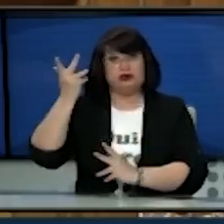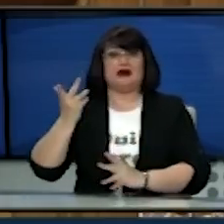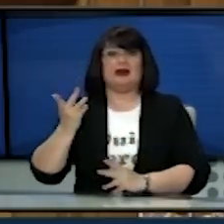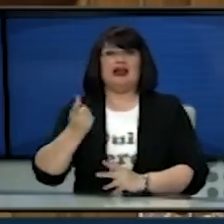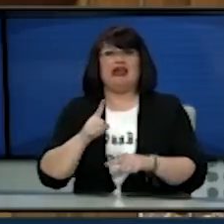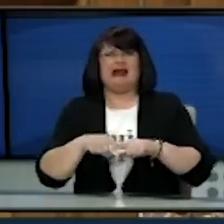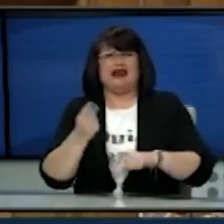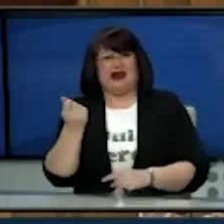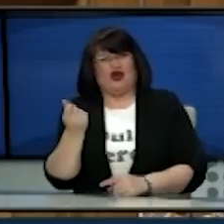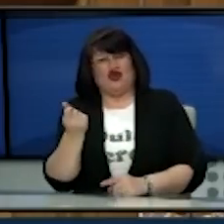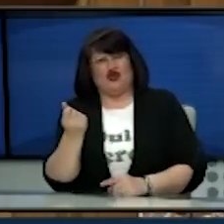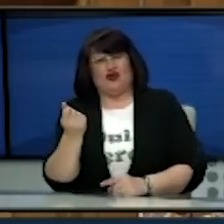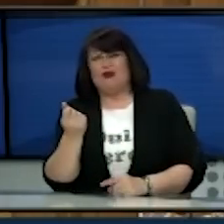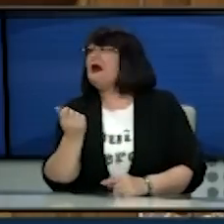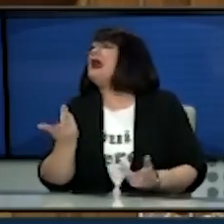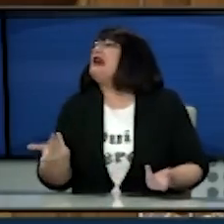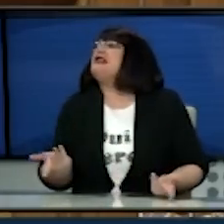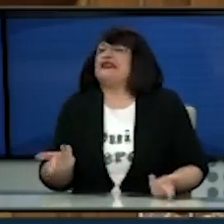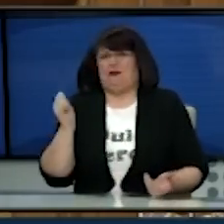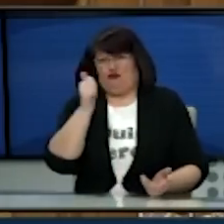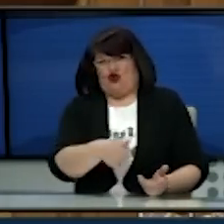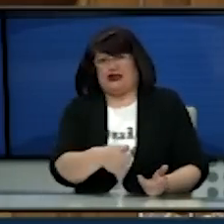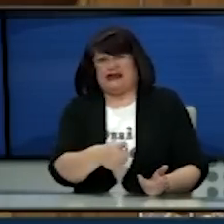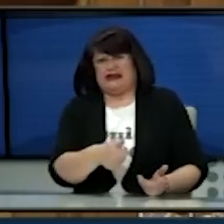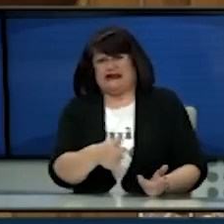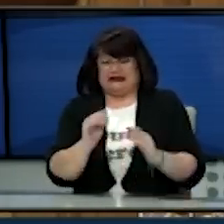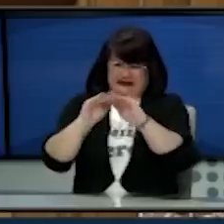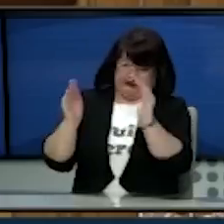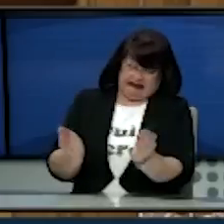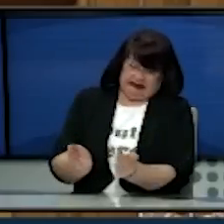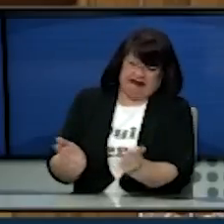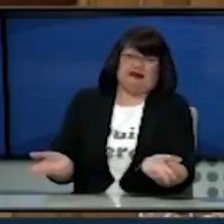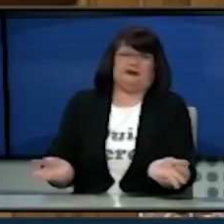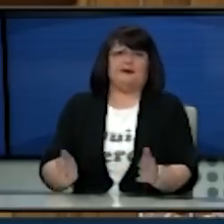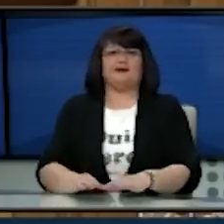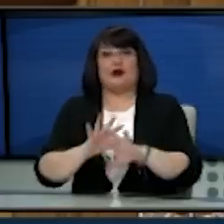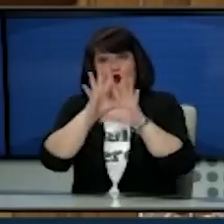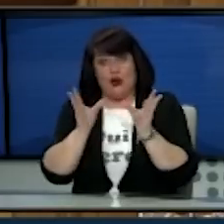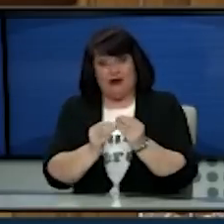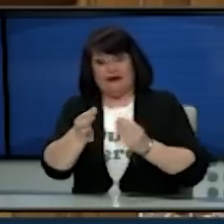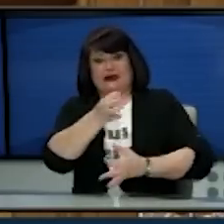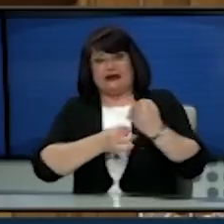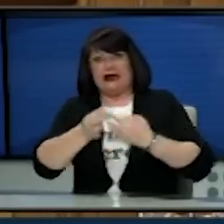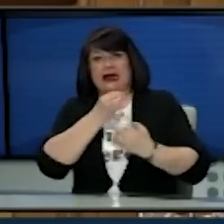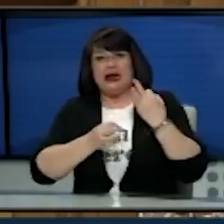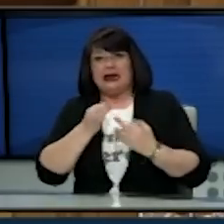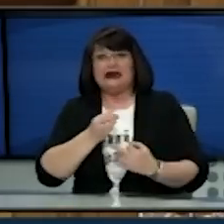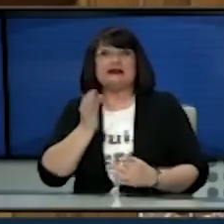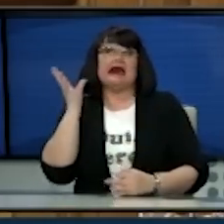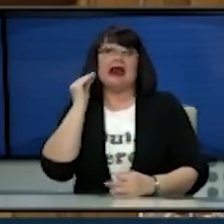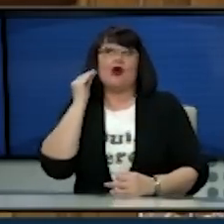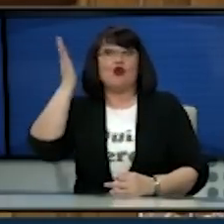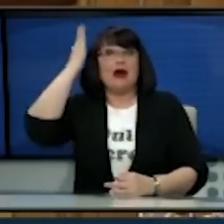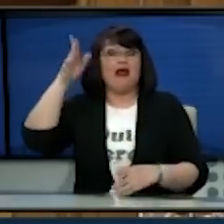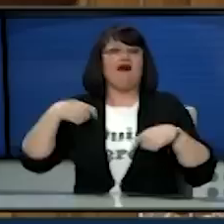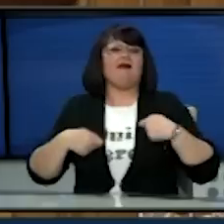ελληνική οικονομία είναι σε καμιά γυάλα απομονωμένη. Βέβαια, όλα αυτά τα λέτε για να τα ακούσει το μεγάλο κεφάλαιο, γιατί ο